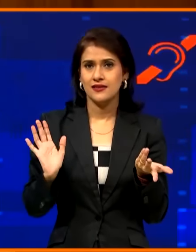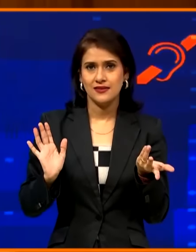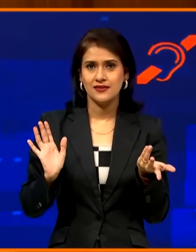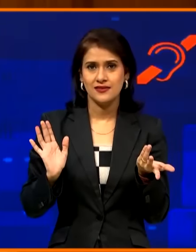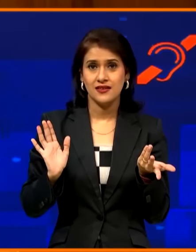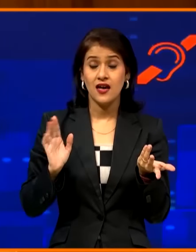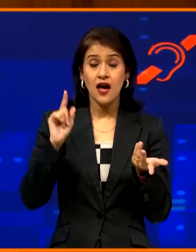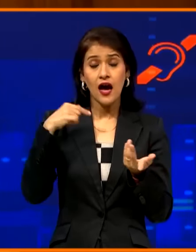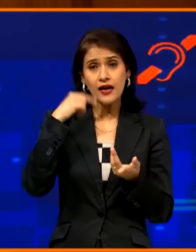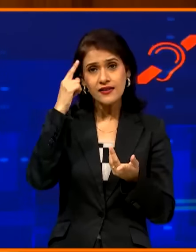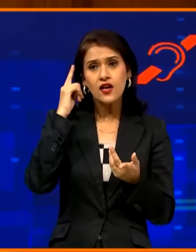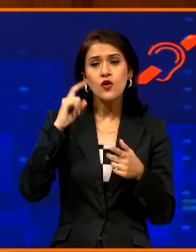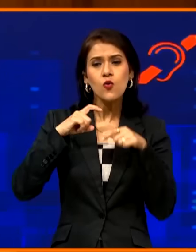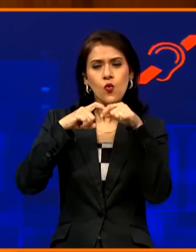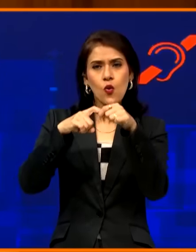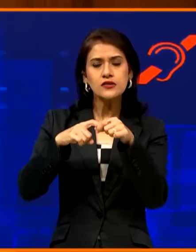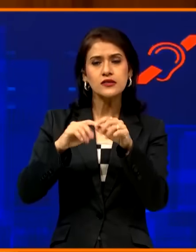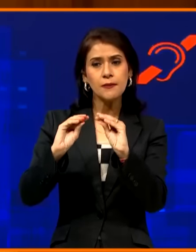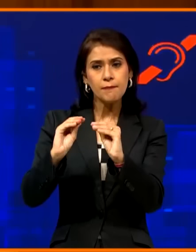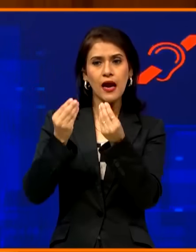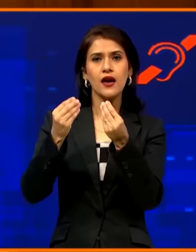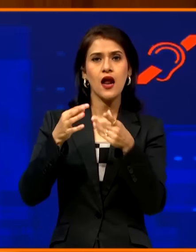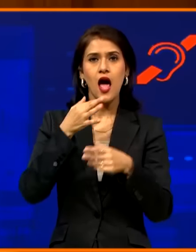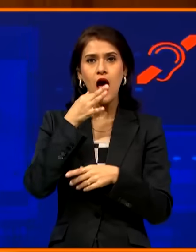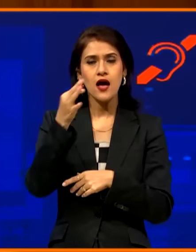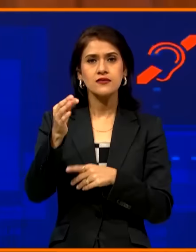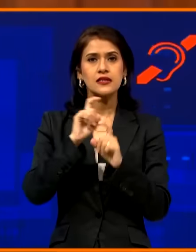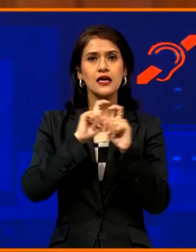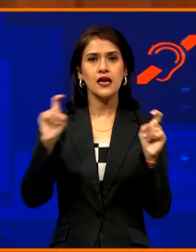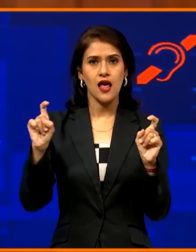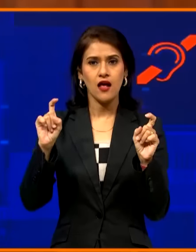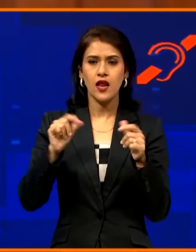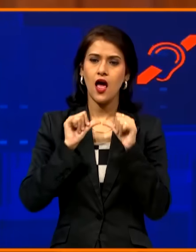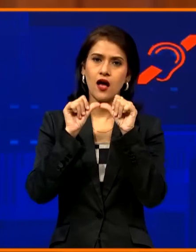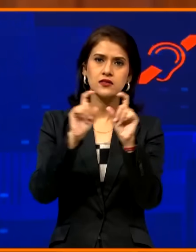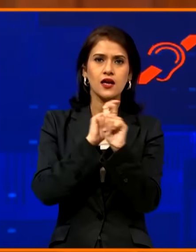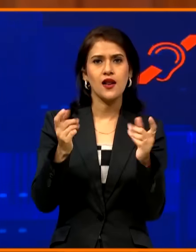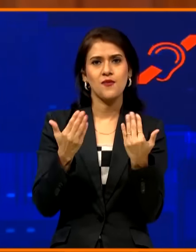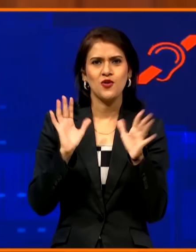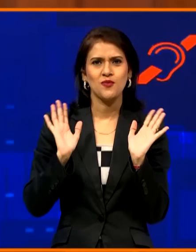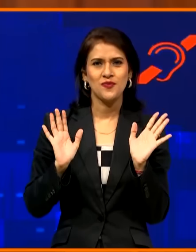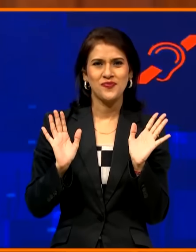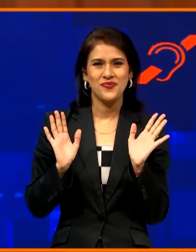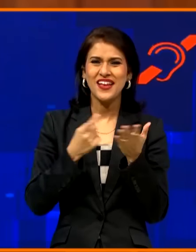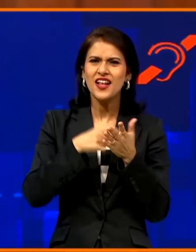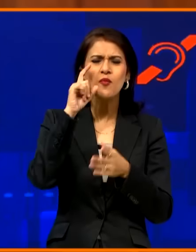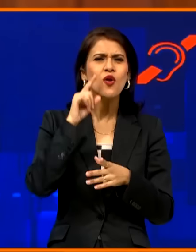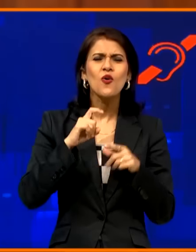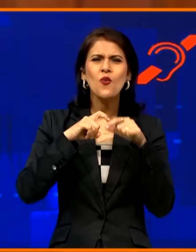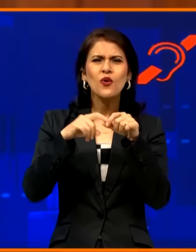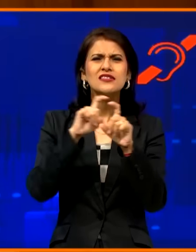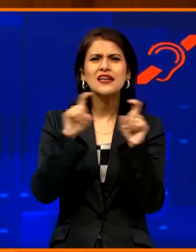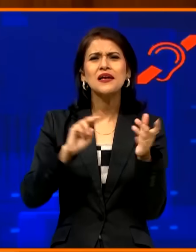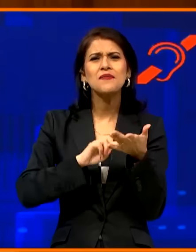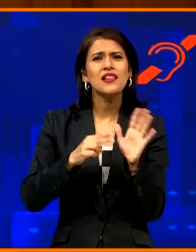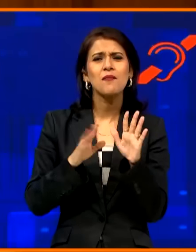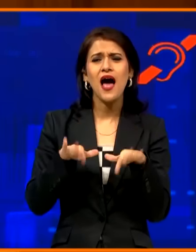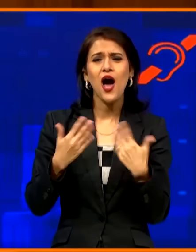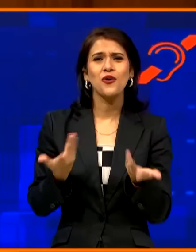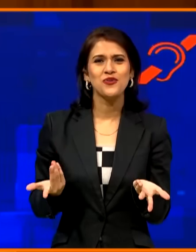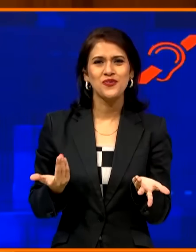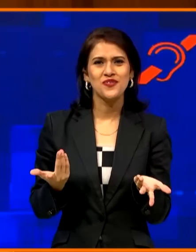सवाल किया जाएगा तो इसका जवाब आएगा अब इसको ठीक से कैसे पूछेंगे बता दीजिए हर चीज की